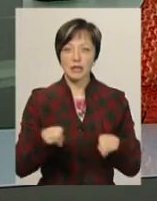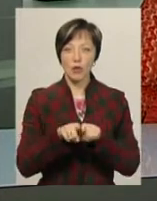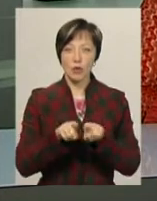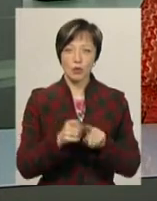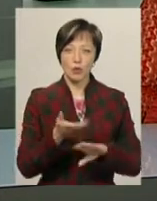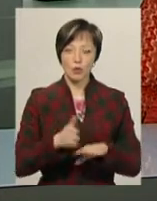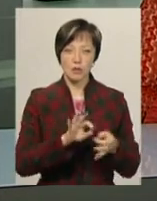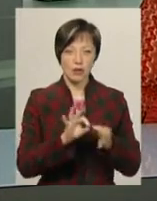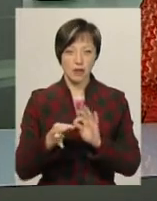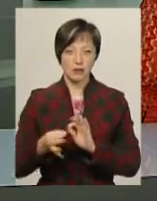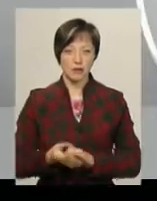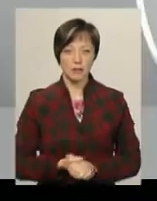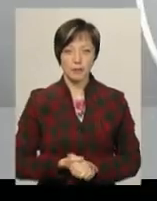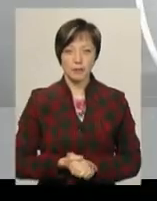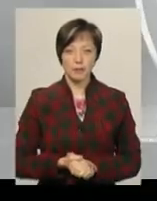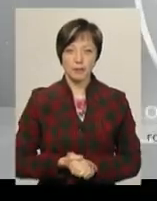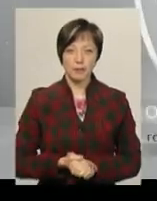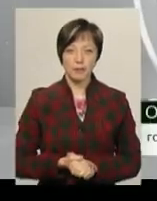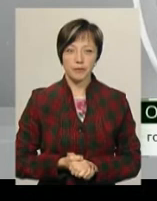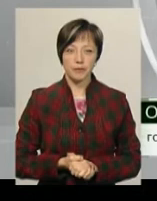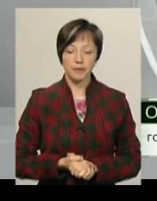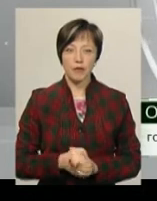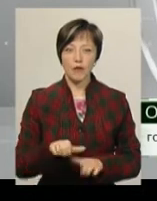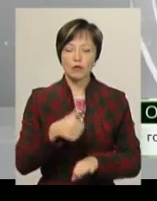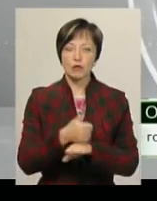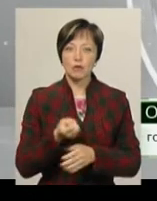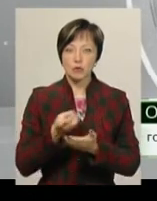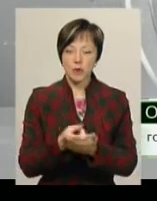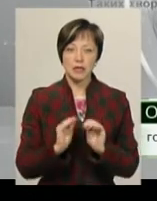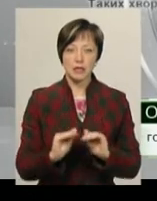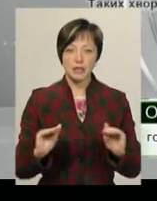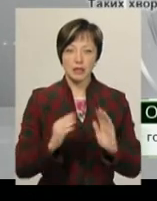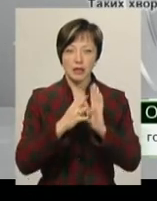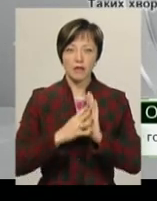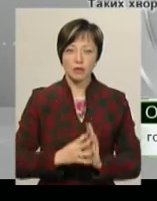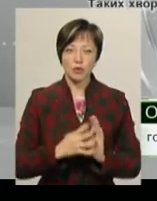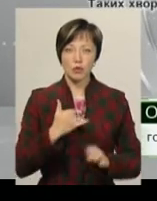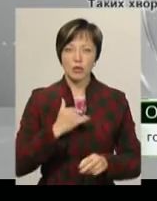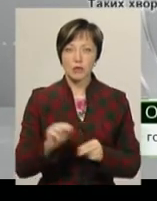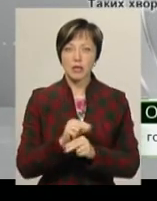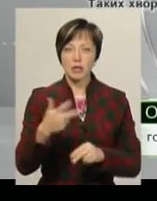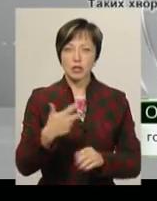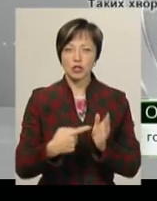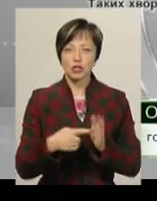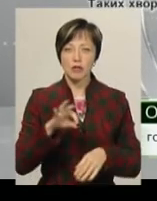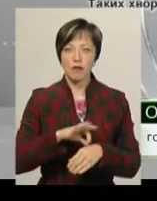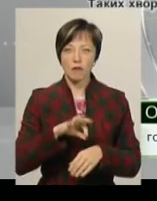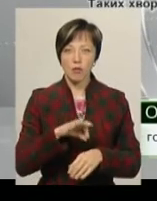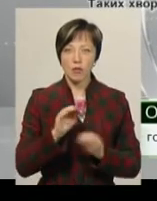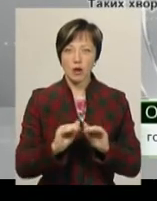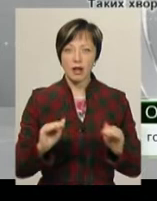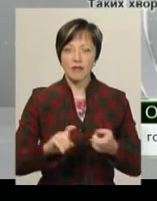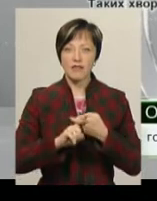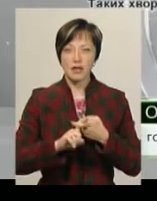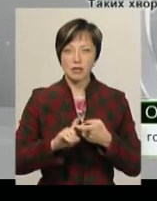їх ускладнення. В основному поступають діти. Я вам можу сказати, що за 9 місяців у нас проліковано 36 хворих на